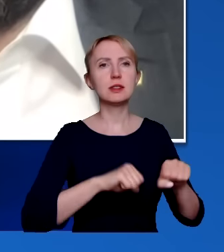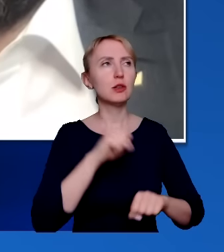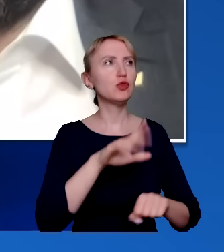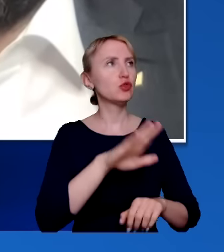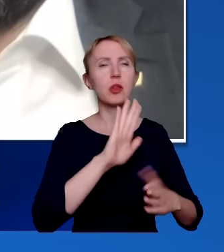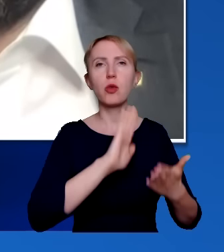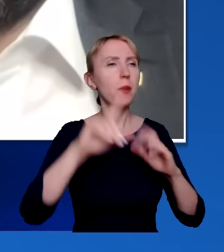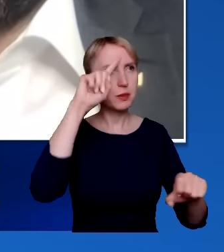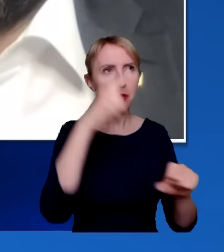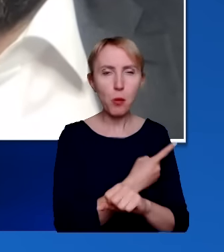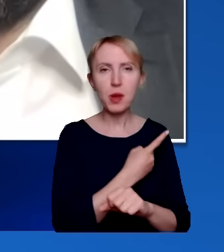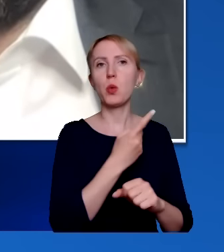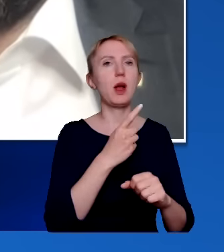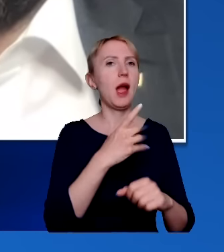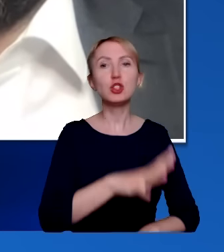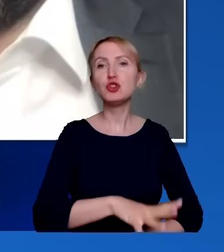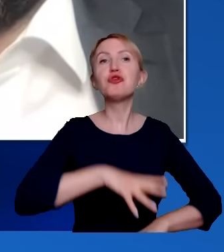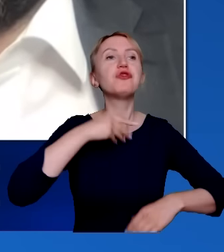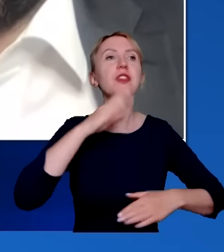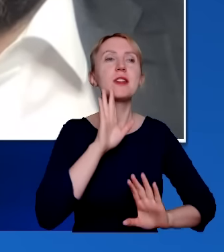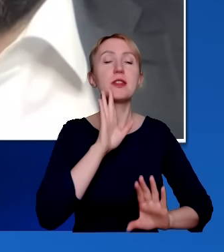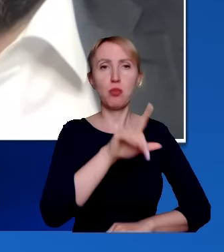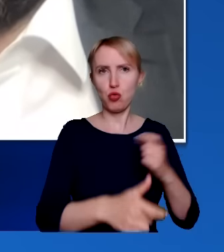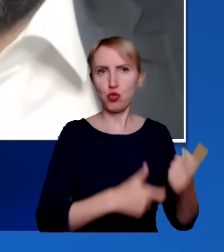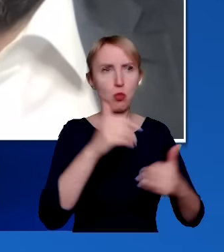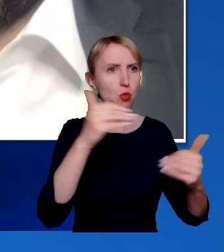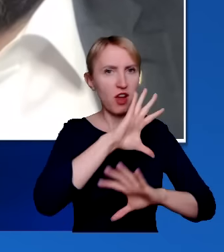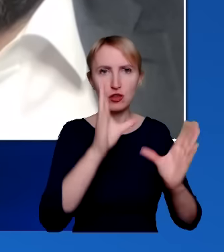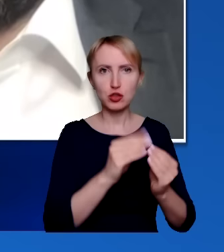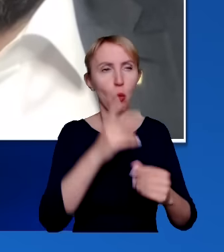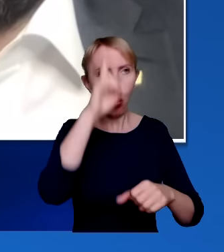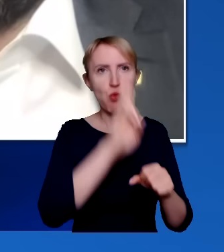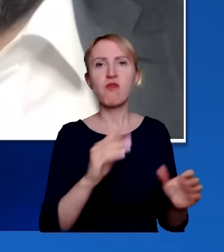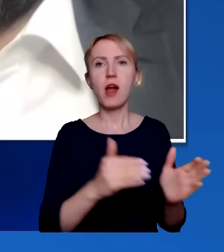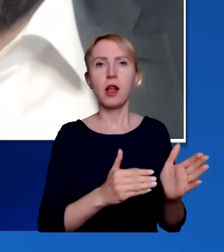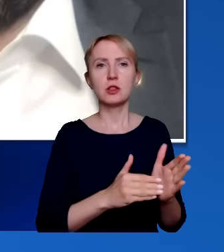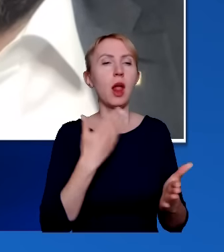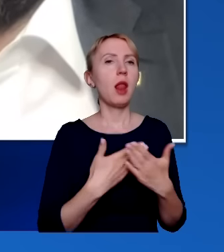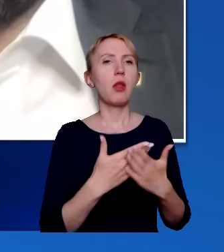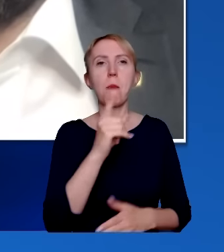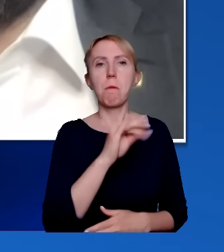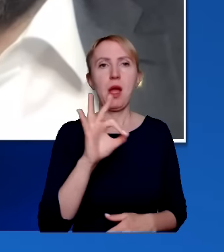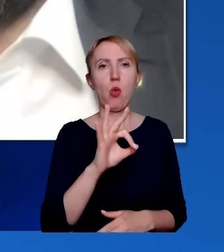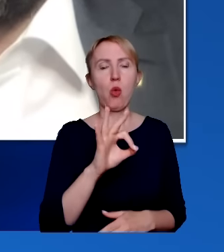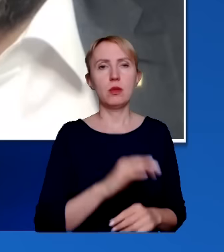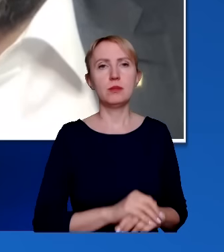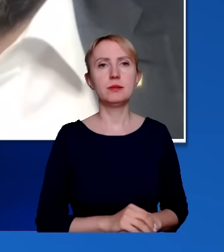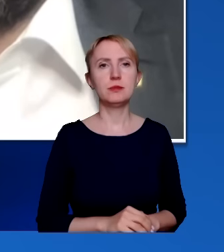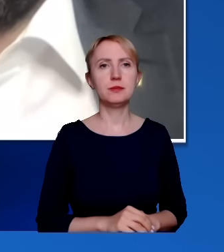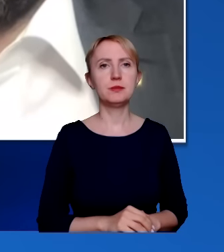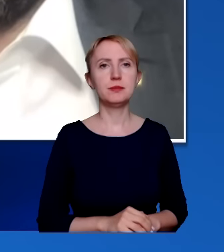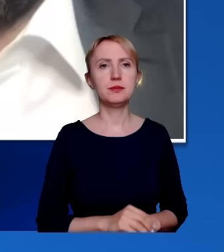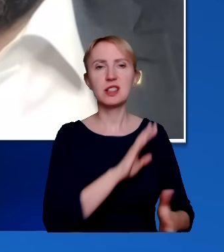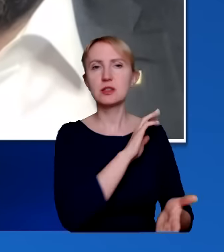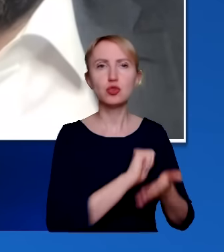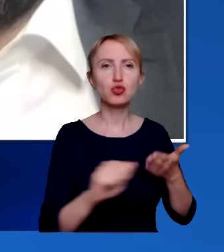świętych którym wolno wszystko bo trzeba im ufać przez to że platforma wybiła zęby